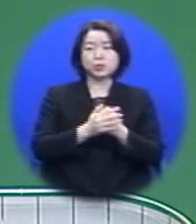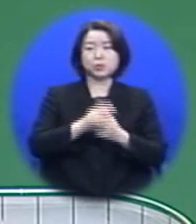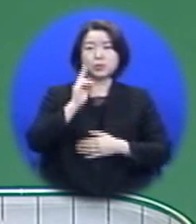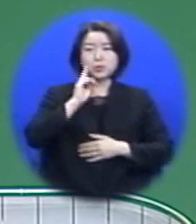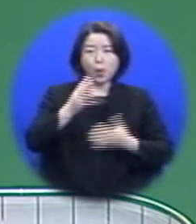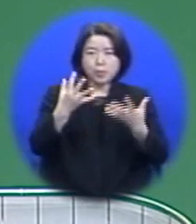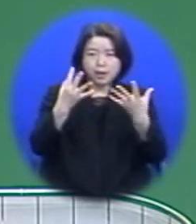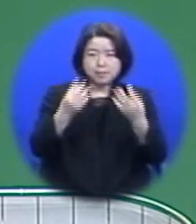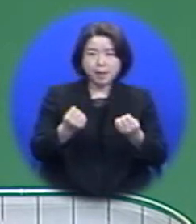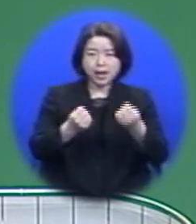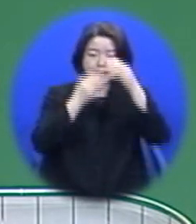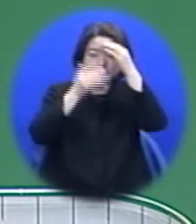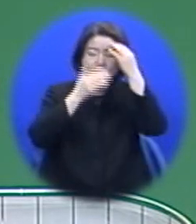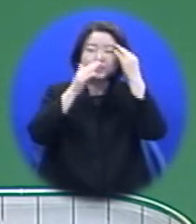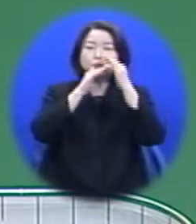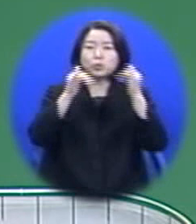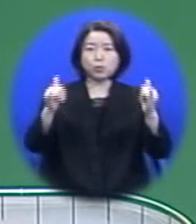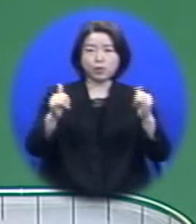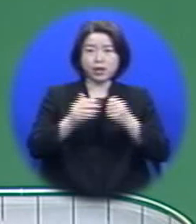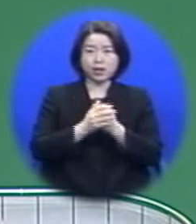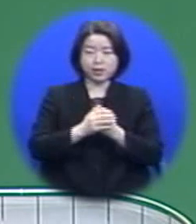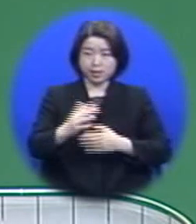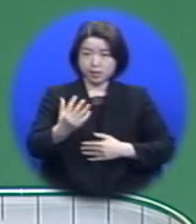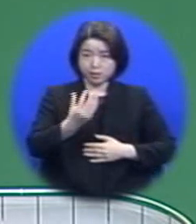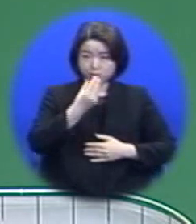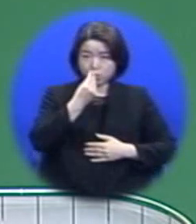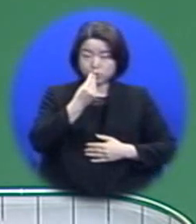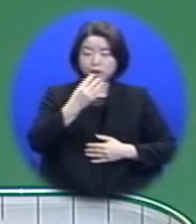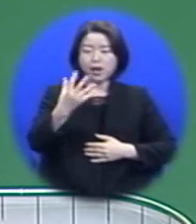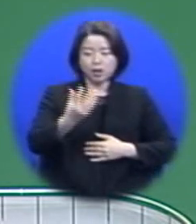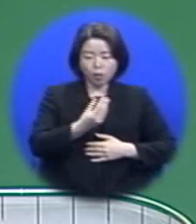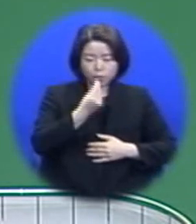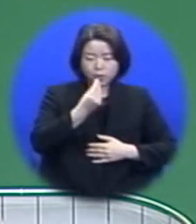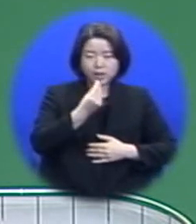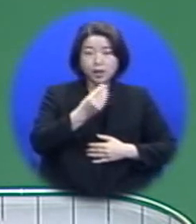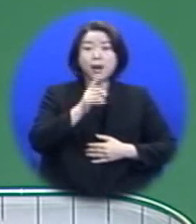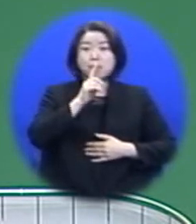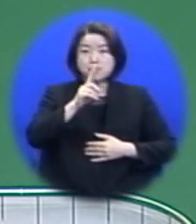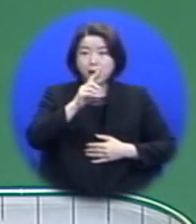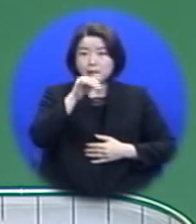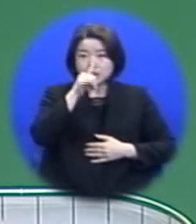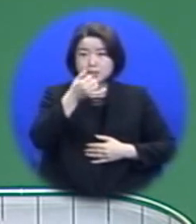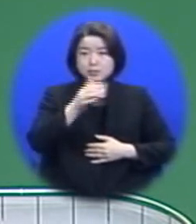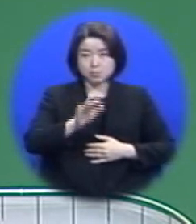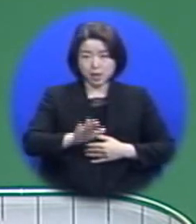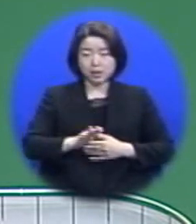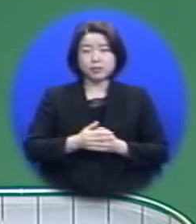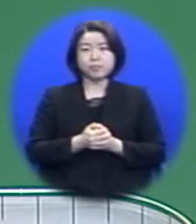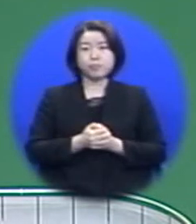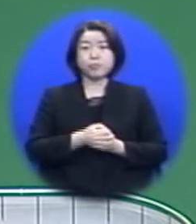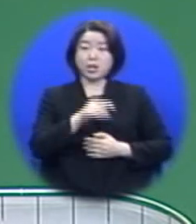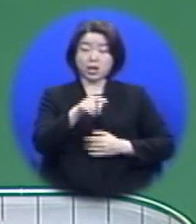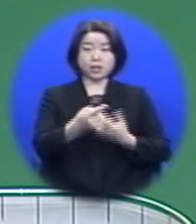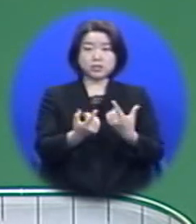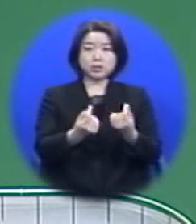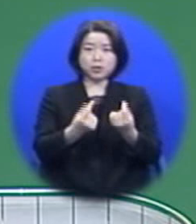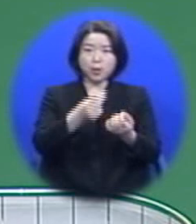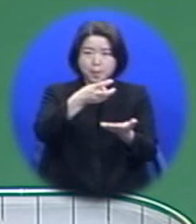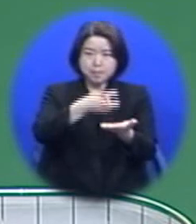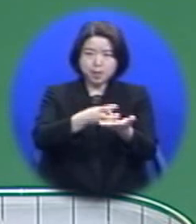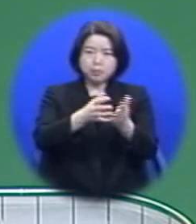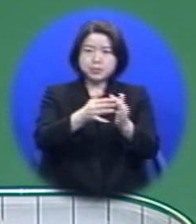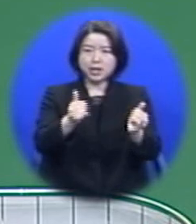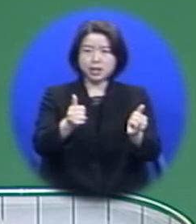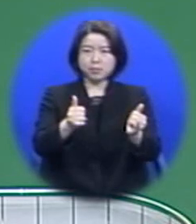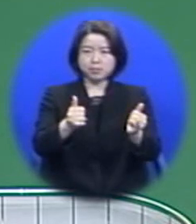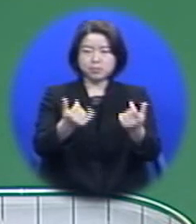많은 성도들이 거룩하다고 거룩하다고 하면서 이처럼 바리새인들처럼 무서운